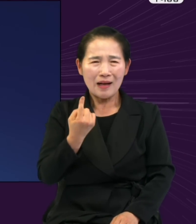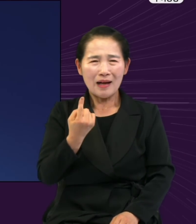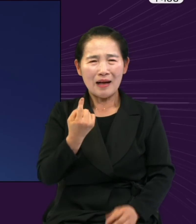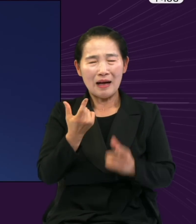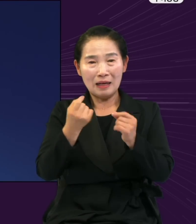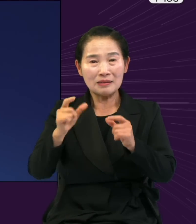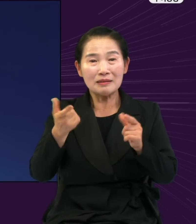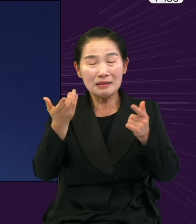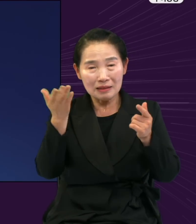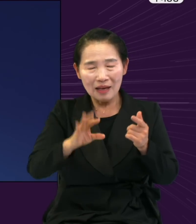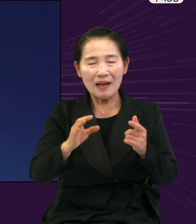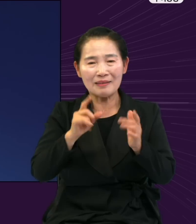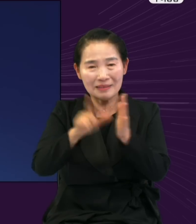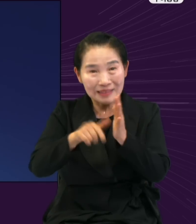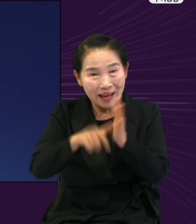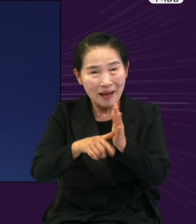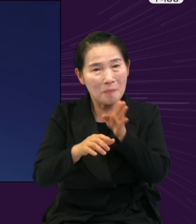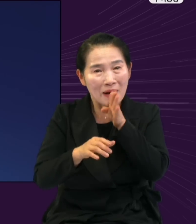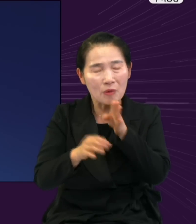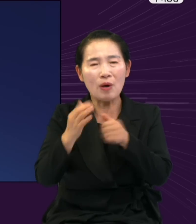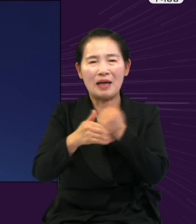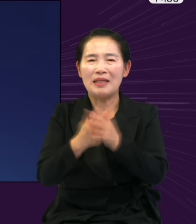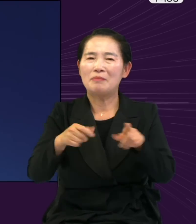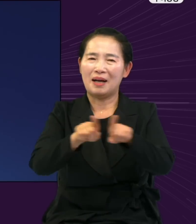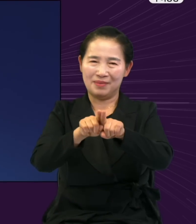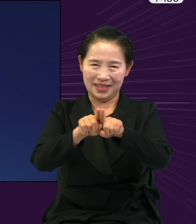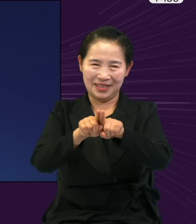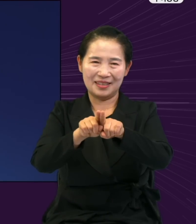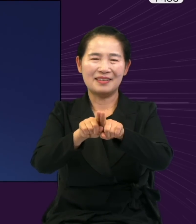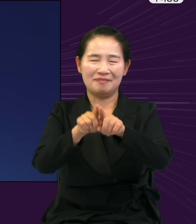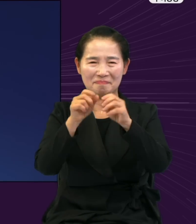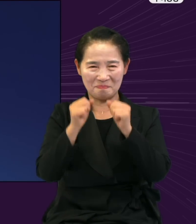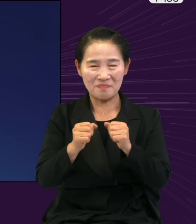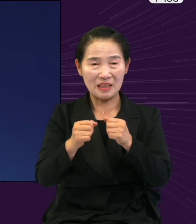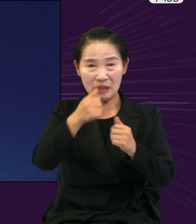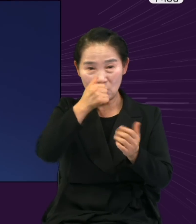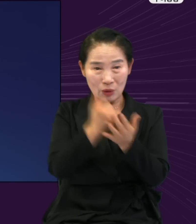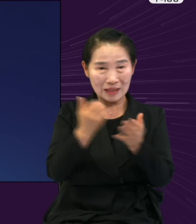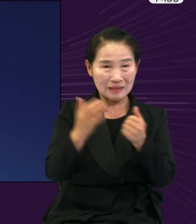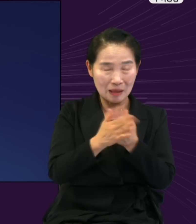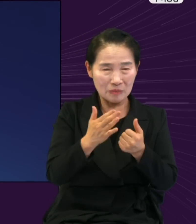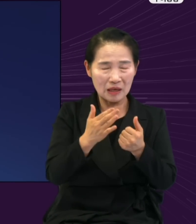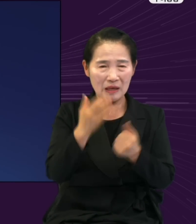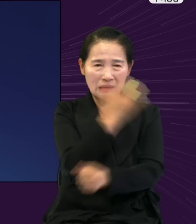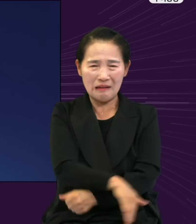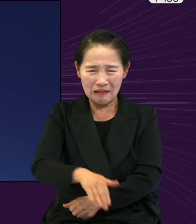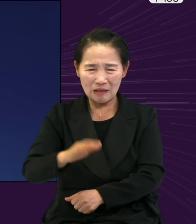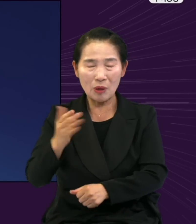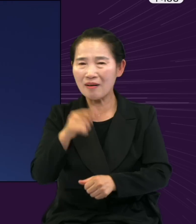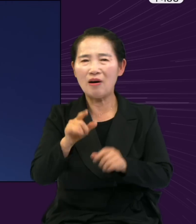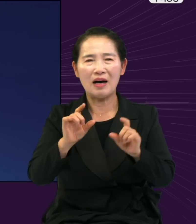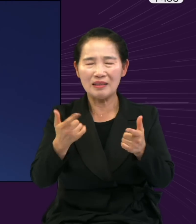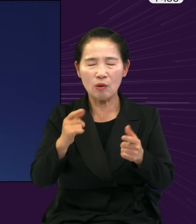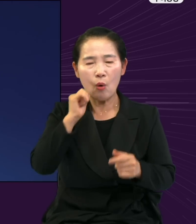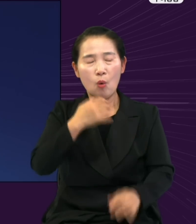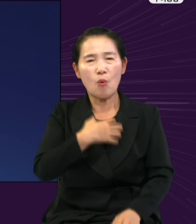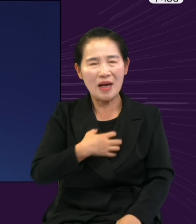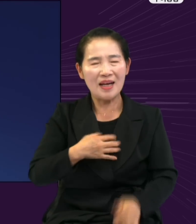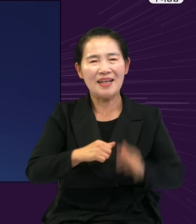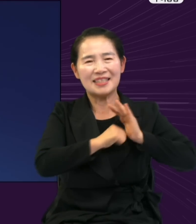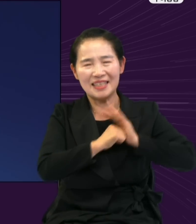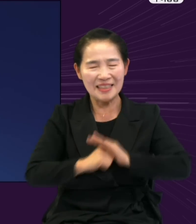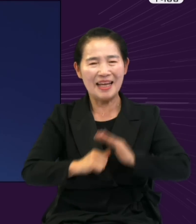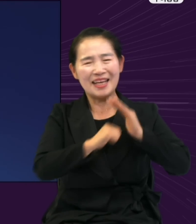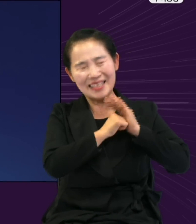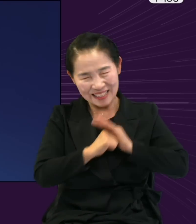저는 죄를 지어서 벌을 받은 것이 아닙니다. 환난은 인내를, 인내는 연단을, 연단은 소망을 이루는